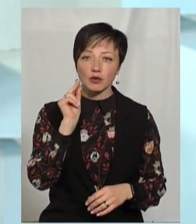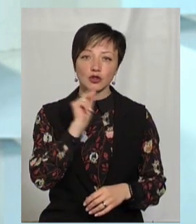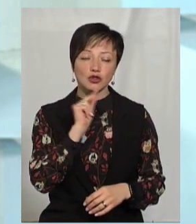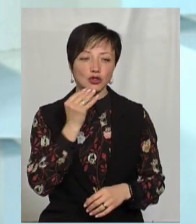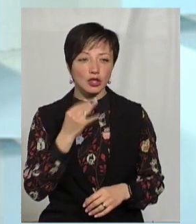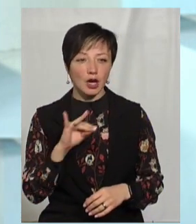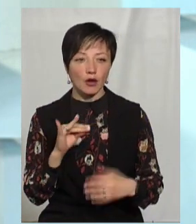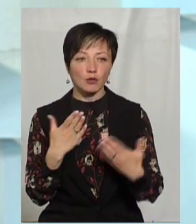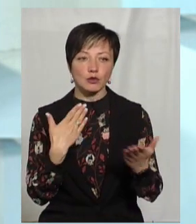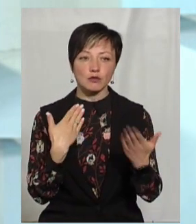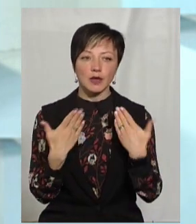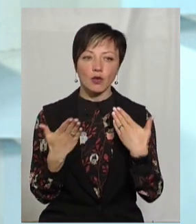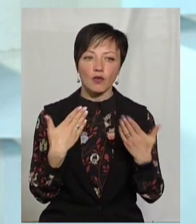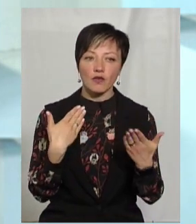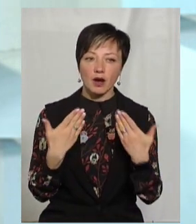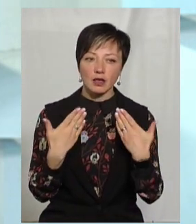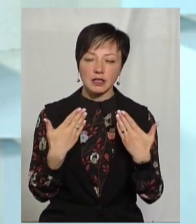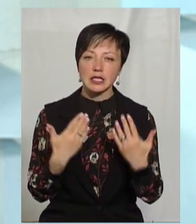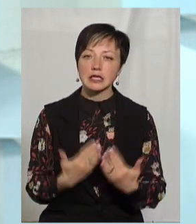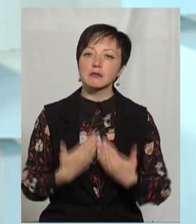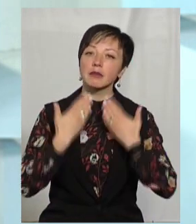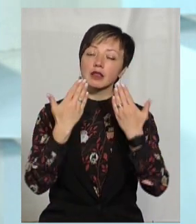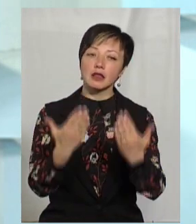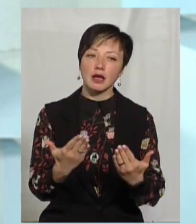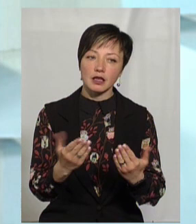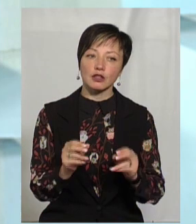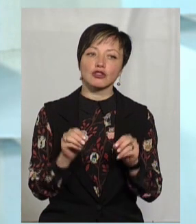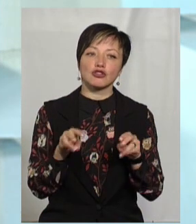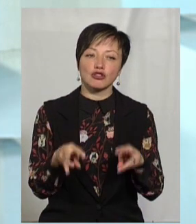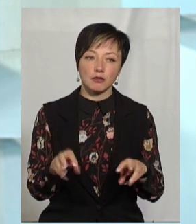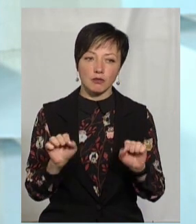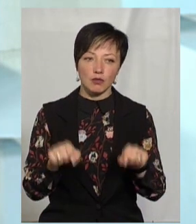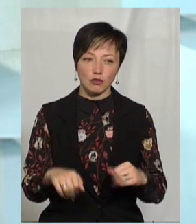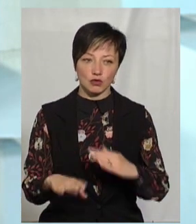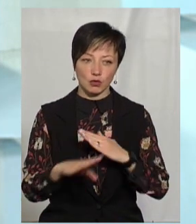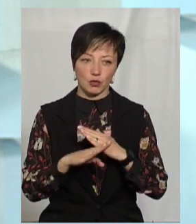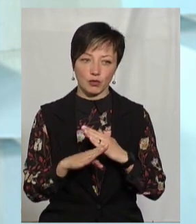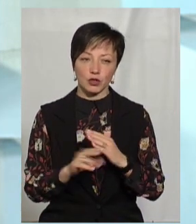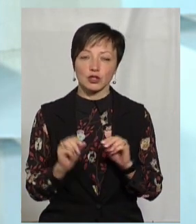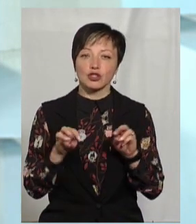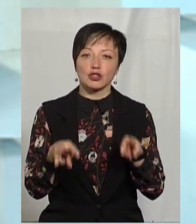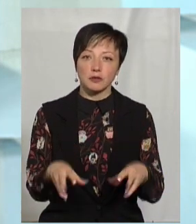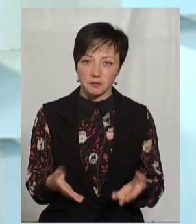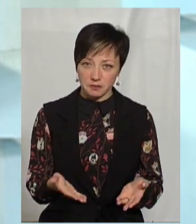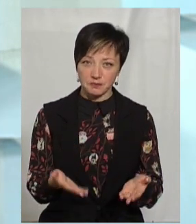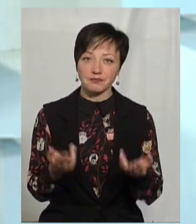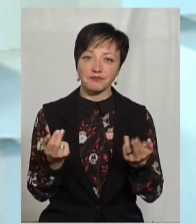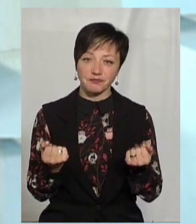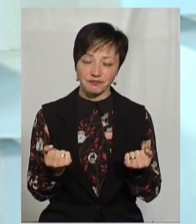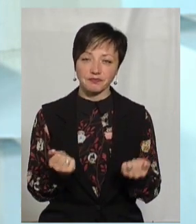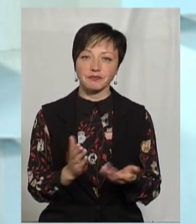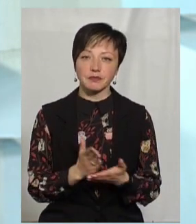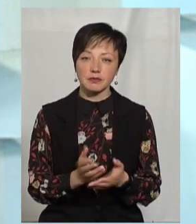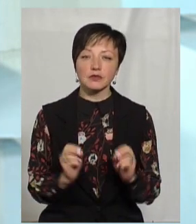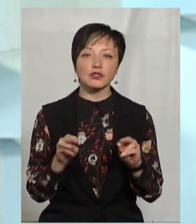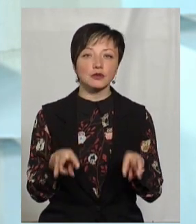та поспілкуватися, спитати, чим вони можуть нам допомогти, чим вони, да, чим